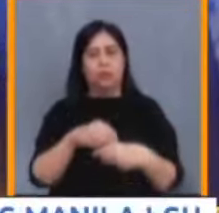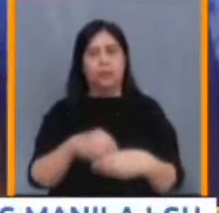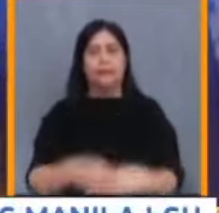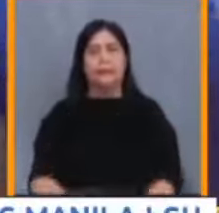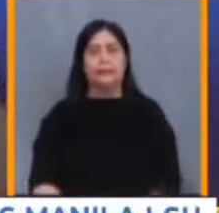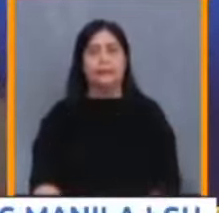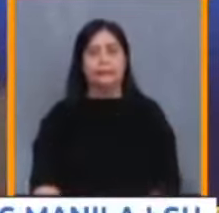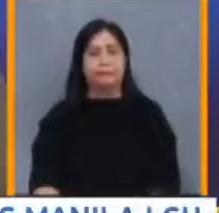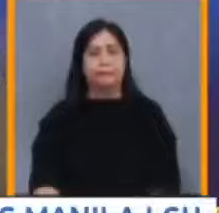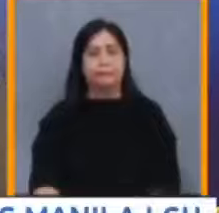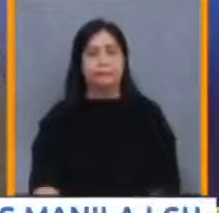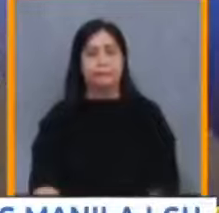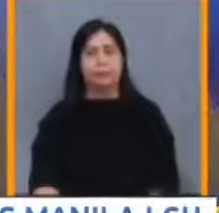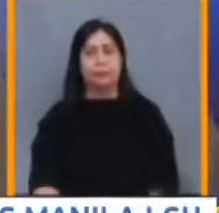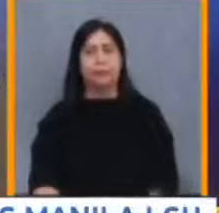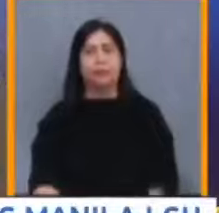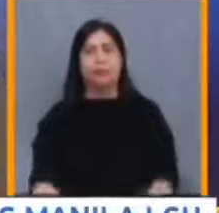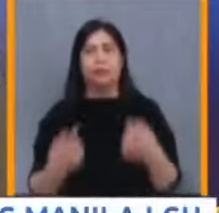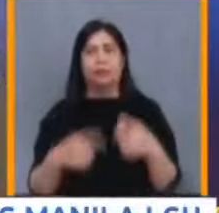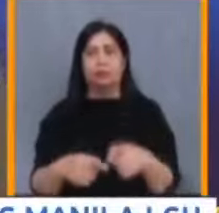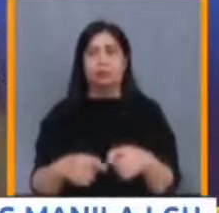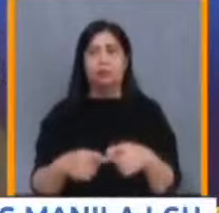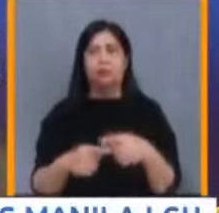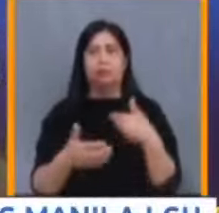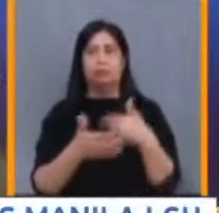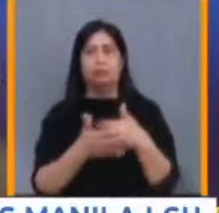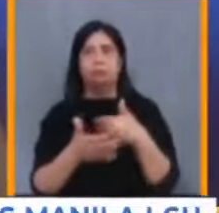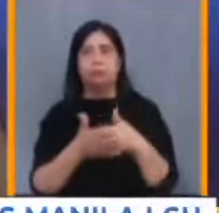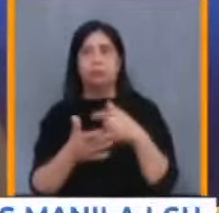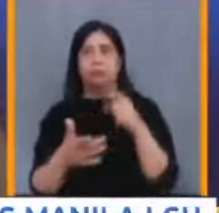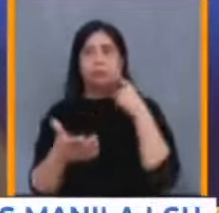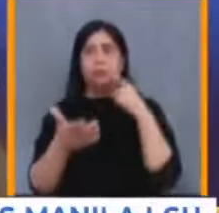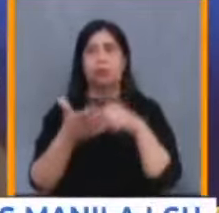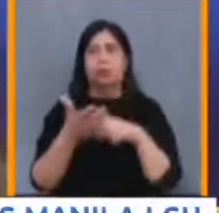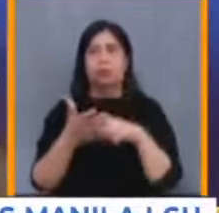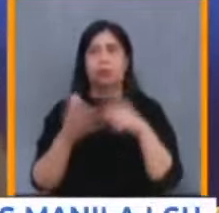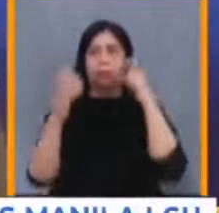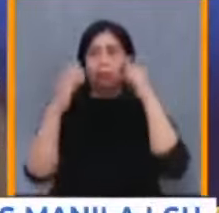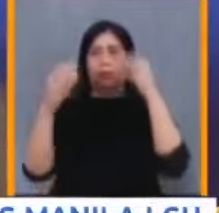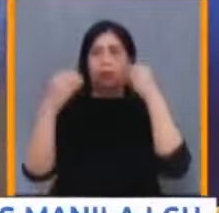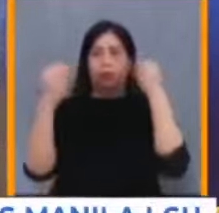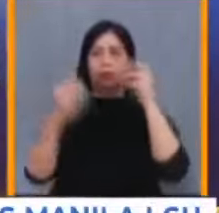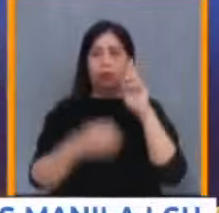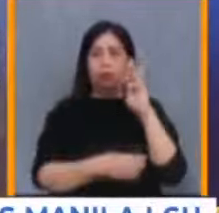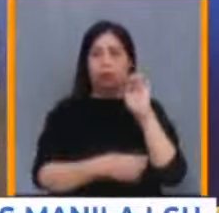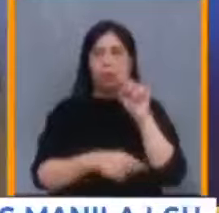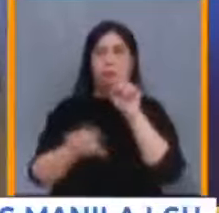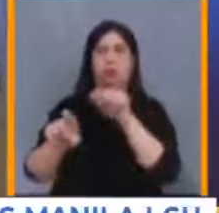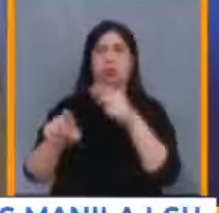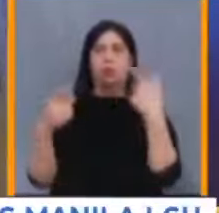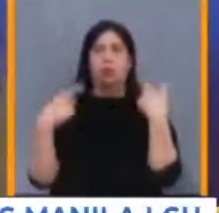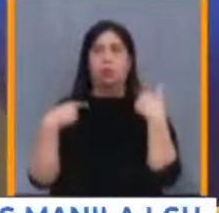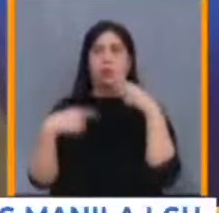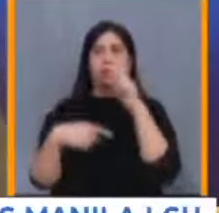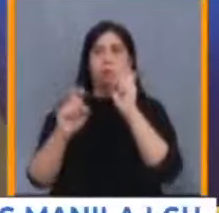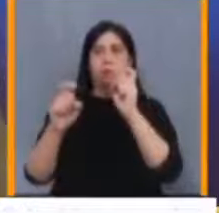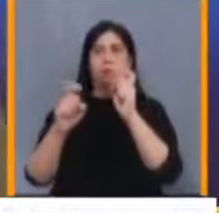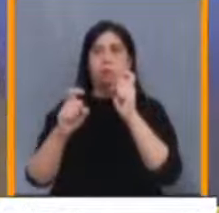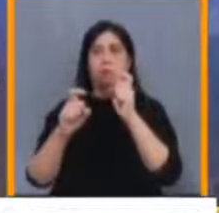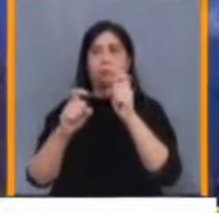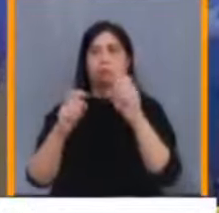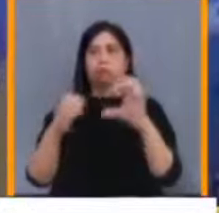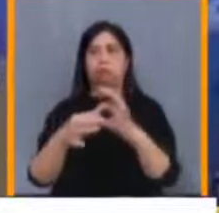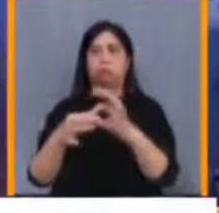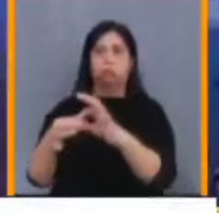Nakakasadyay, ma'am. So, kahit pagsangsangita. So, alas to nga nang ikotitali, ma'am. Nga nang ila. Nang guwitsi, gudibang